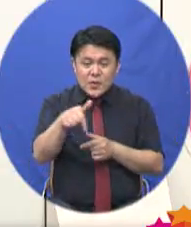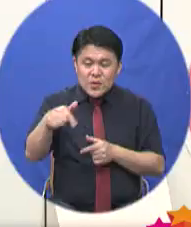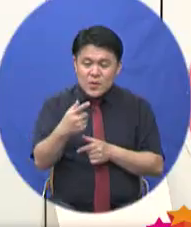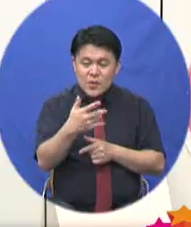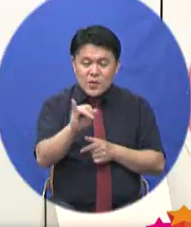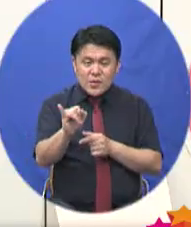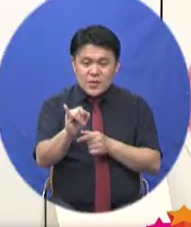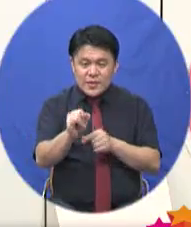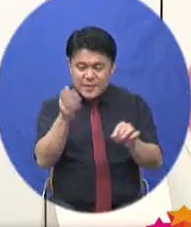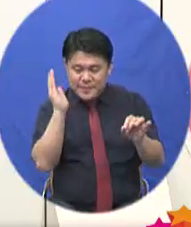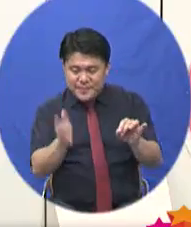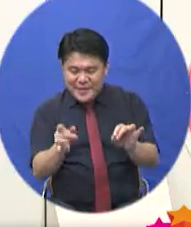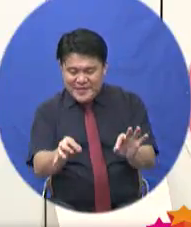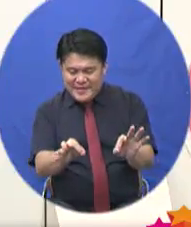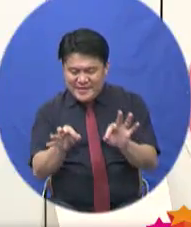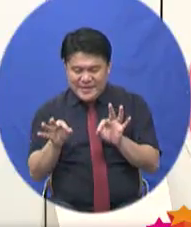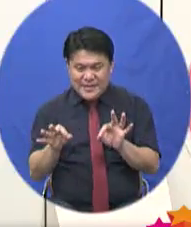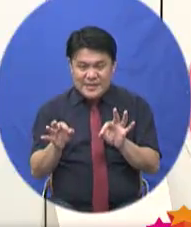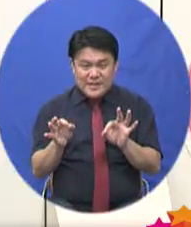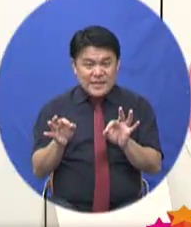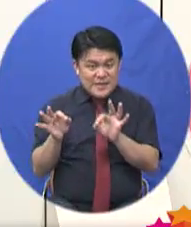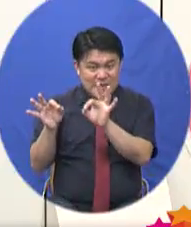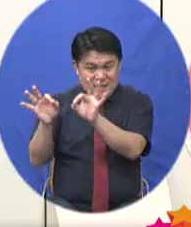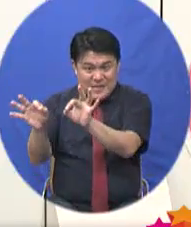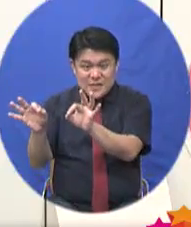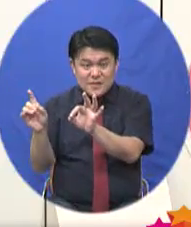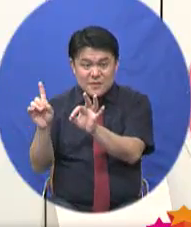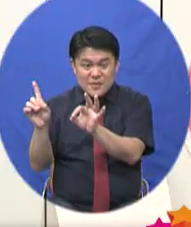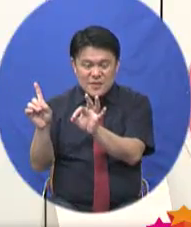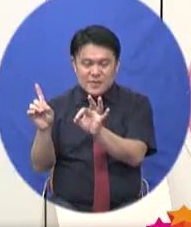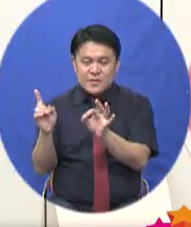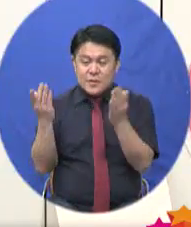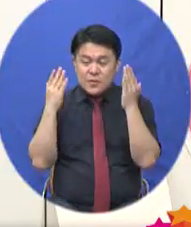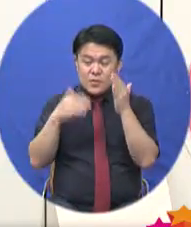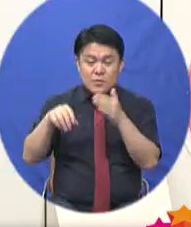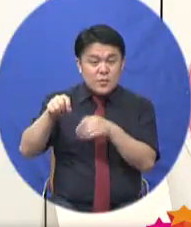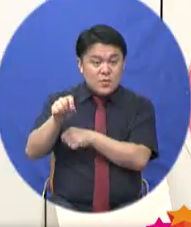학교나 관공서로 가져오면 연필이나 복금